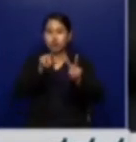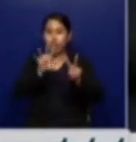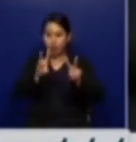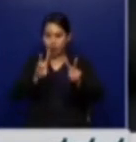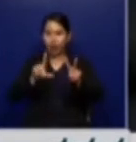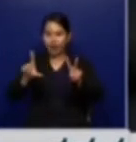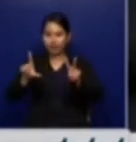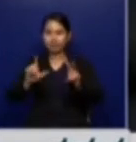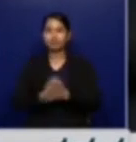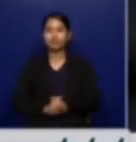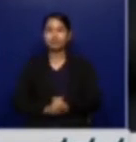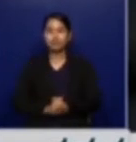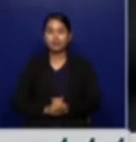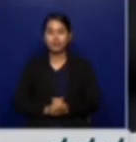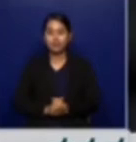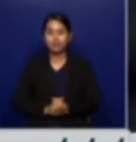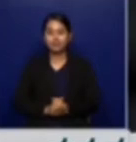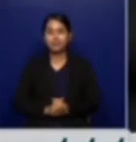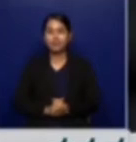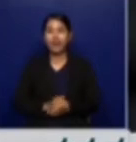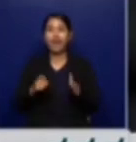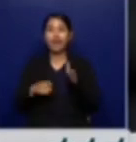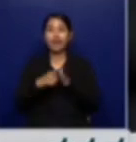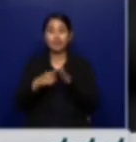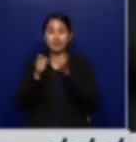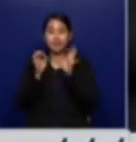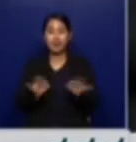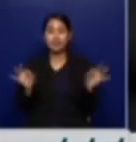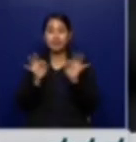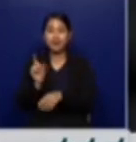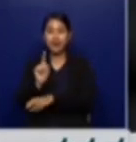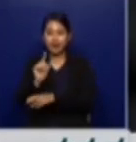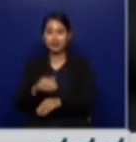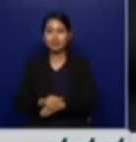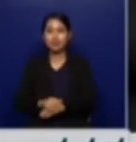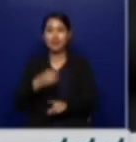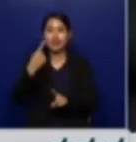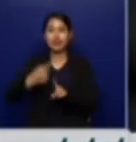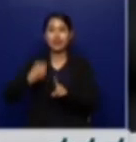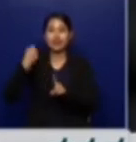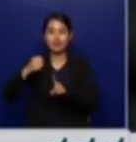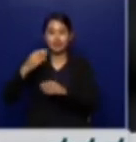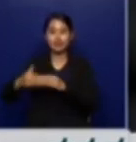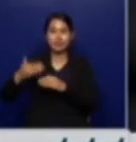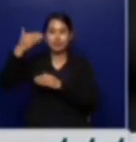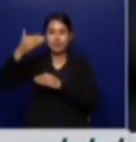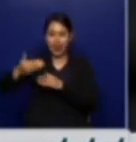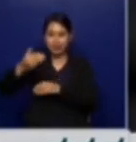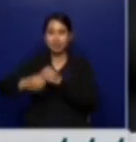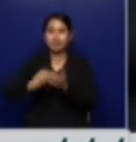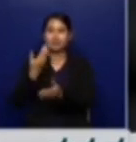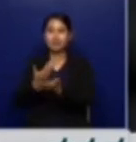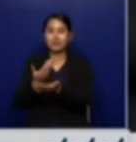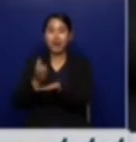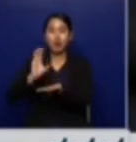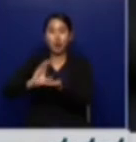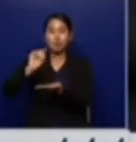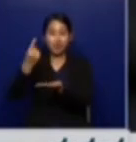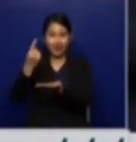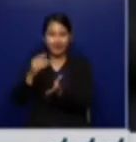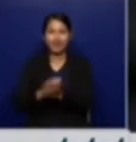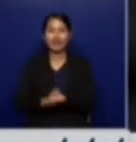ค่ 2.6 เหตุผลสำคัญครับหลังจากตุลาเข้าปีงบประมาณใหม่สิ่งที่ท่านพัก